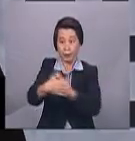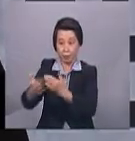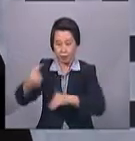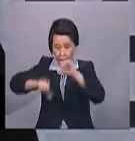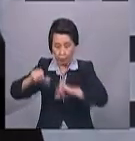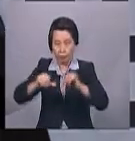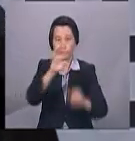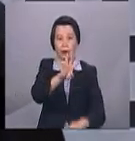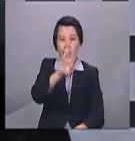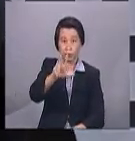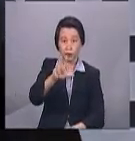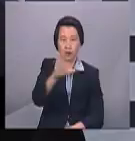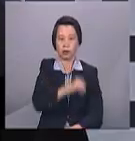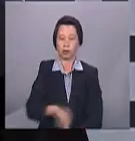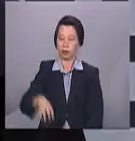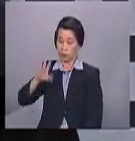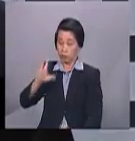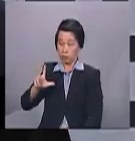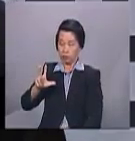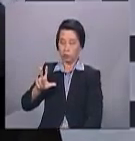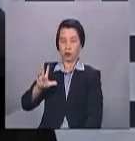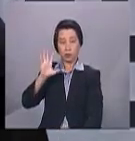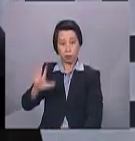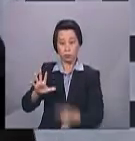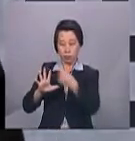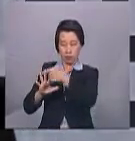lagi makmal di IPTA yang akan